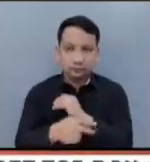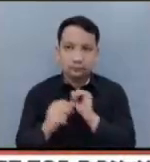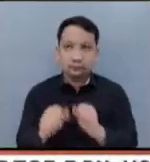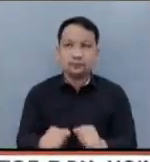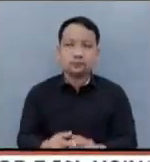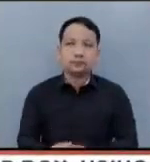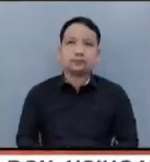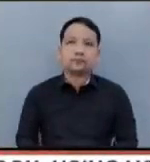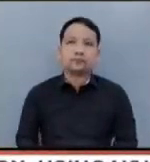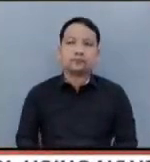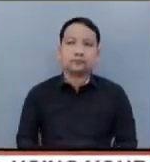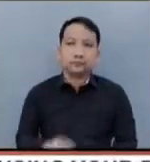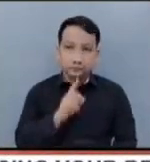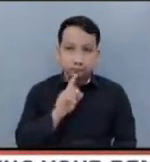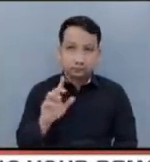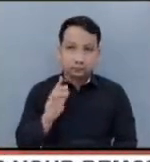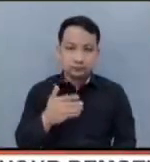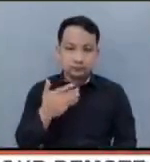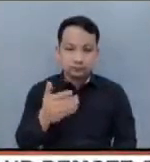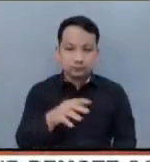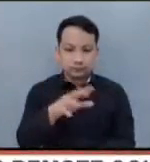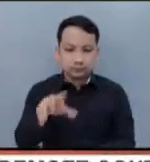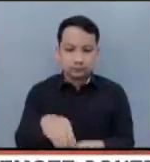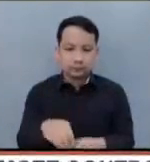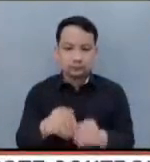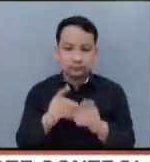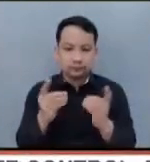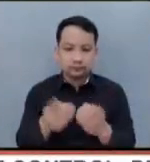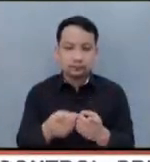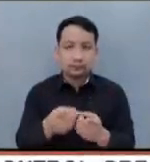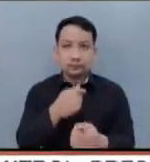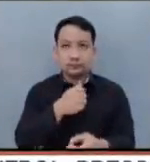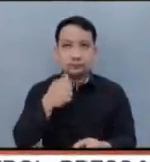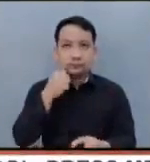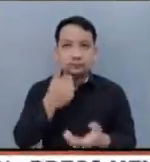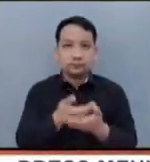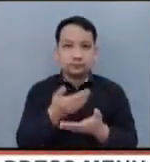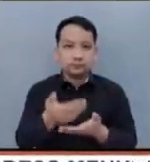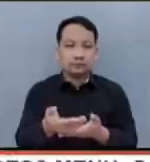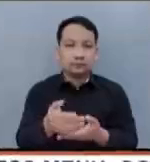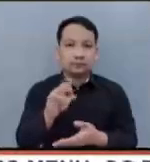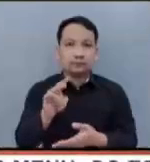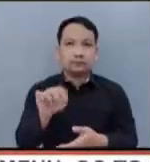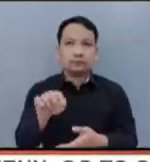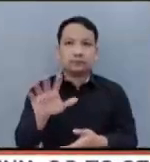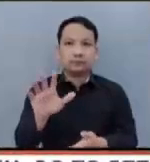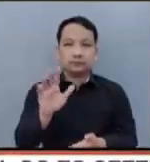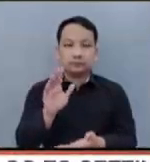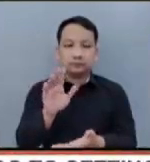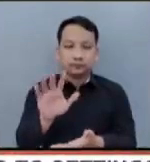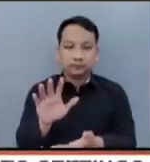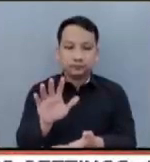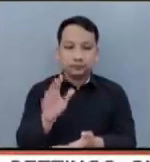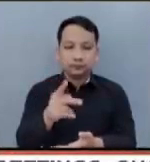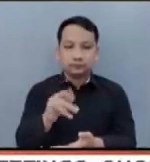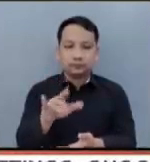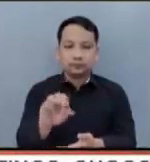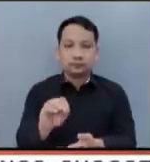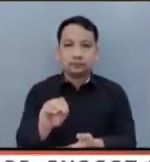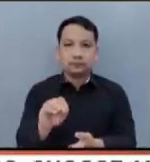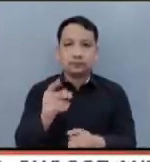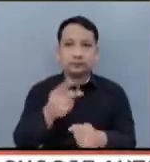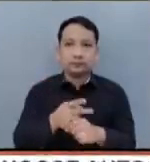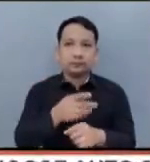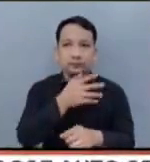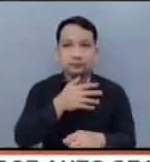Nangako ang samahang industriya ng agrikultura na bibili ng nasa 7.5 billion na kilo ng palay mula sa mga magsasaka. Ang